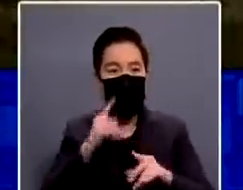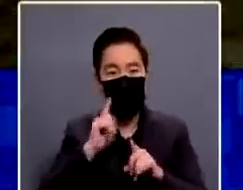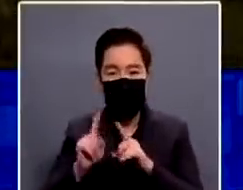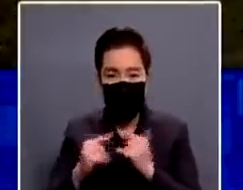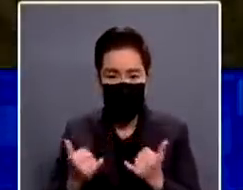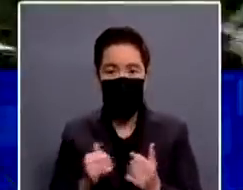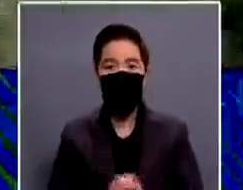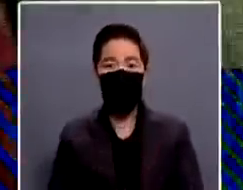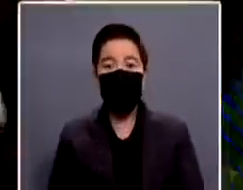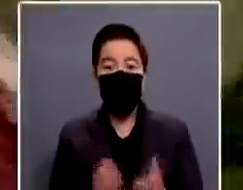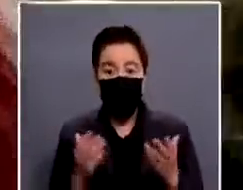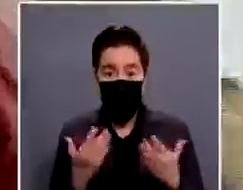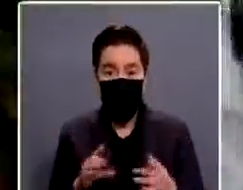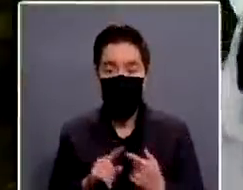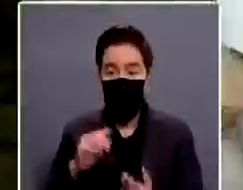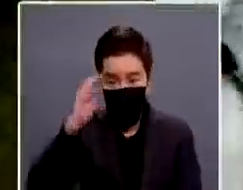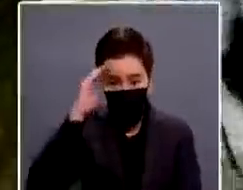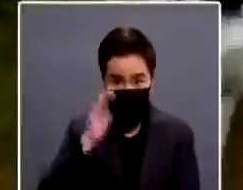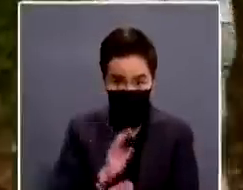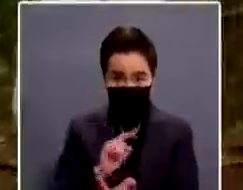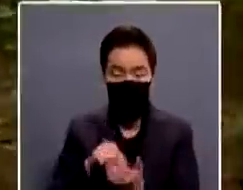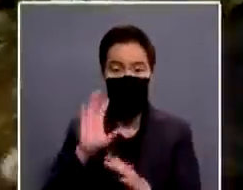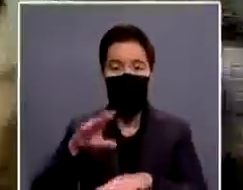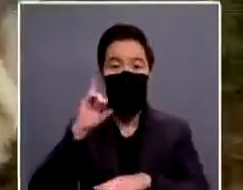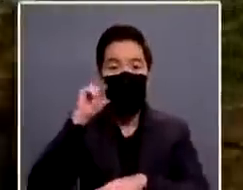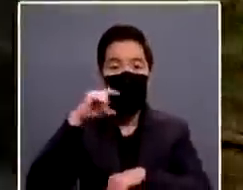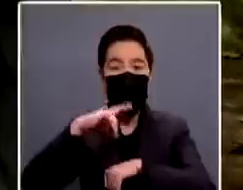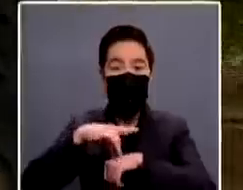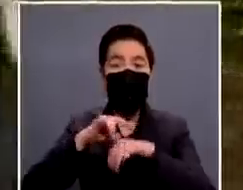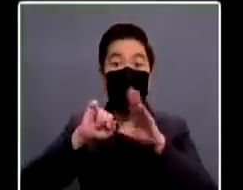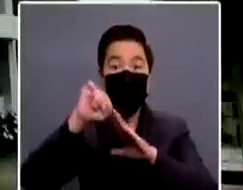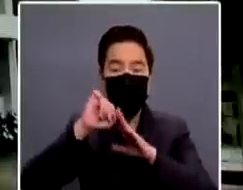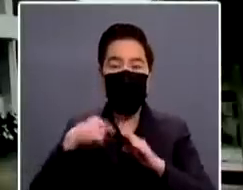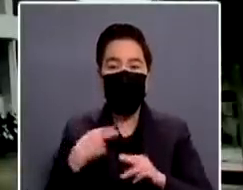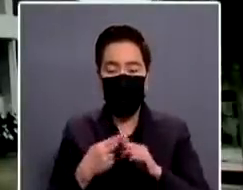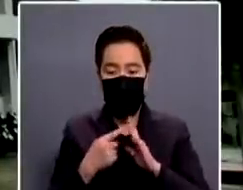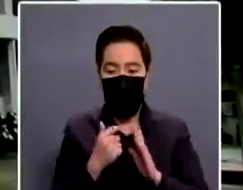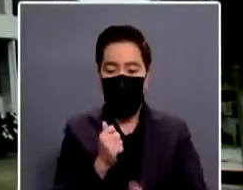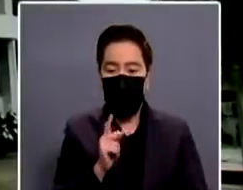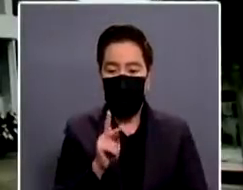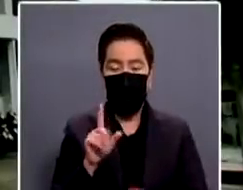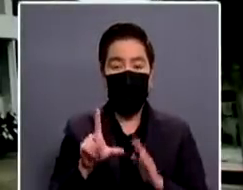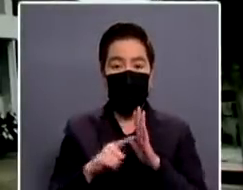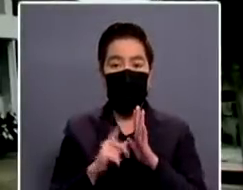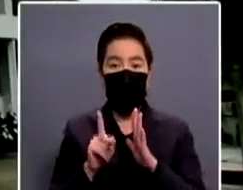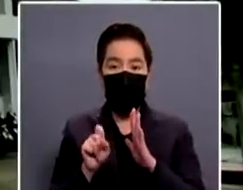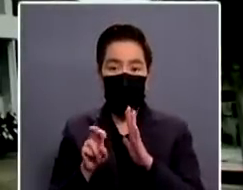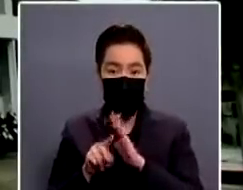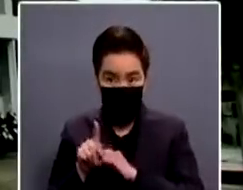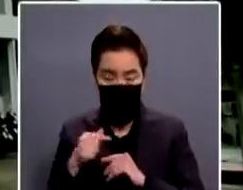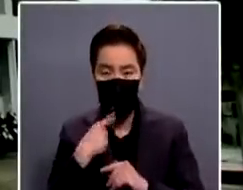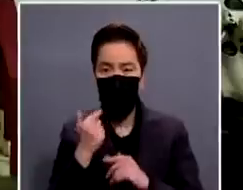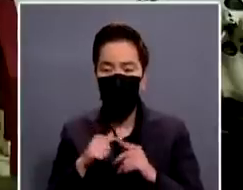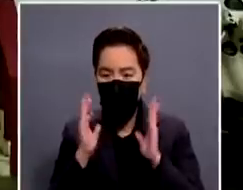ข้องนอกจากนี้ค่ะที่สภ.แม่แตงนะคะนายเอกลักษณ์ค่ะหัวหน้าศูนย์ข้อมูลคนหายเพื่อการ